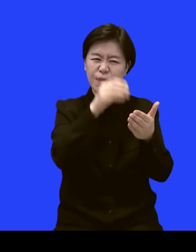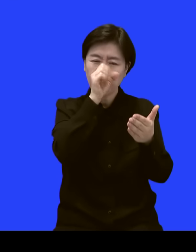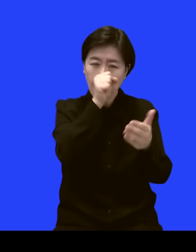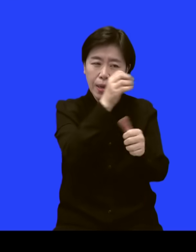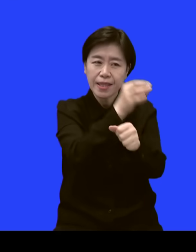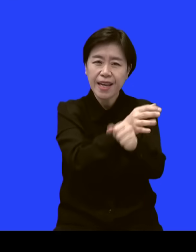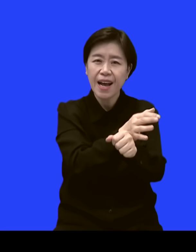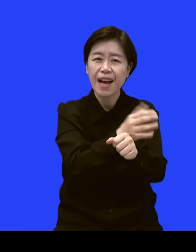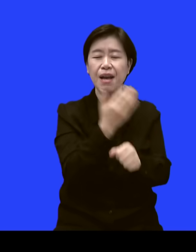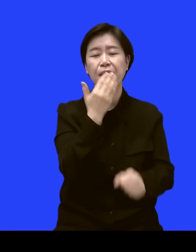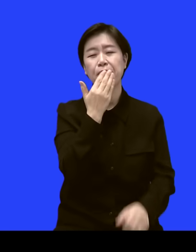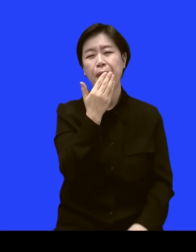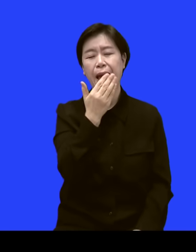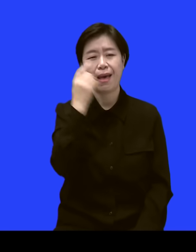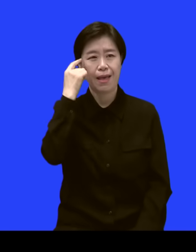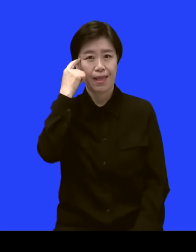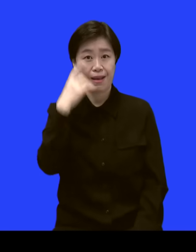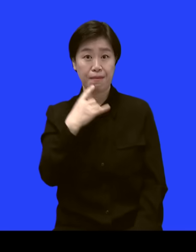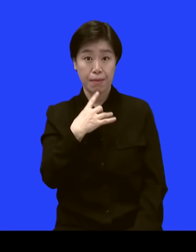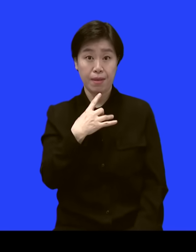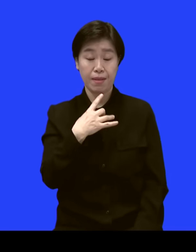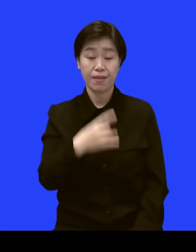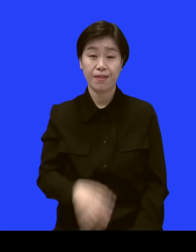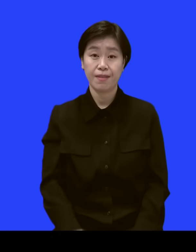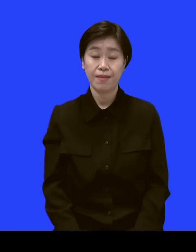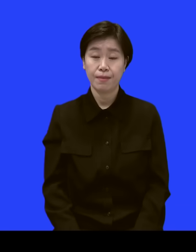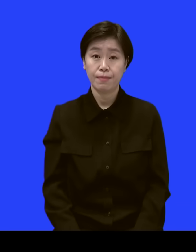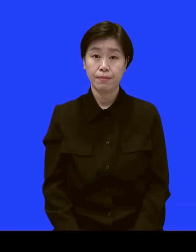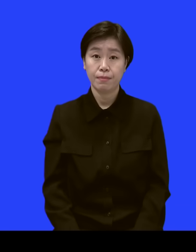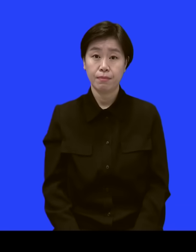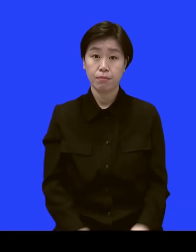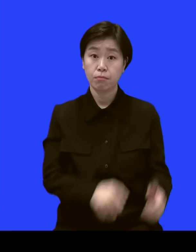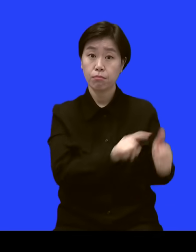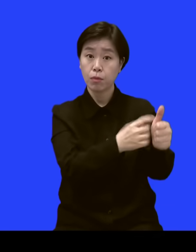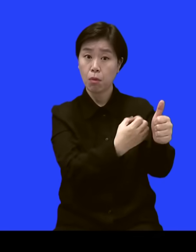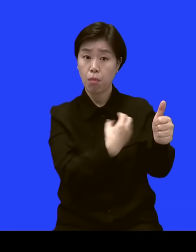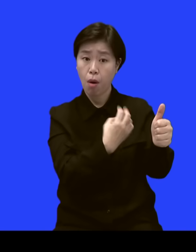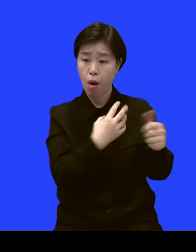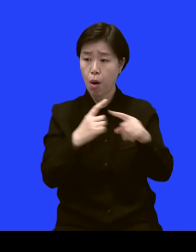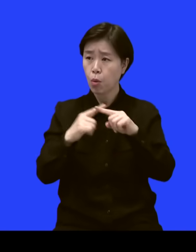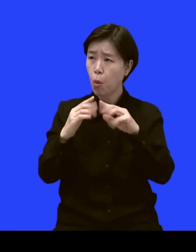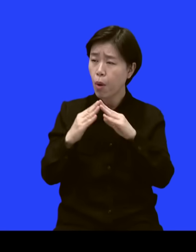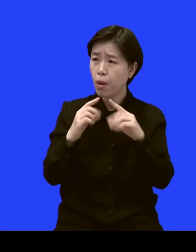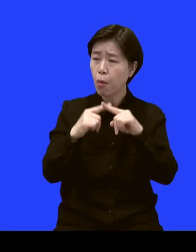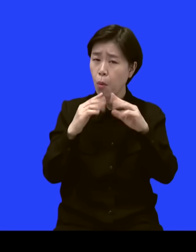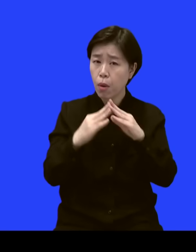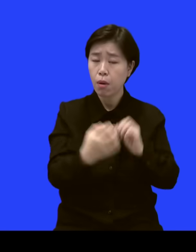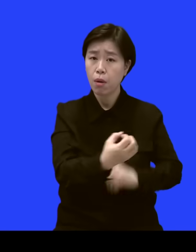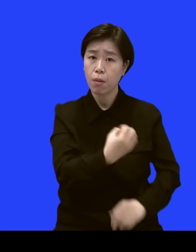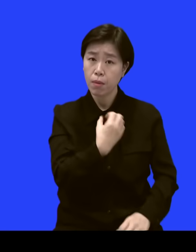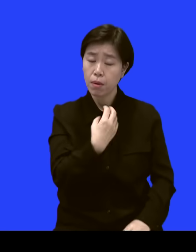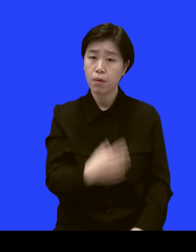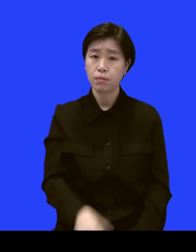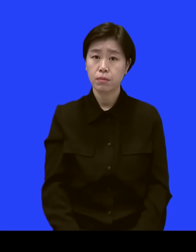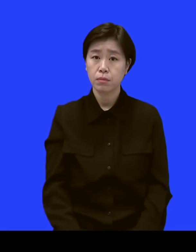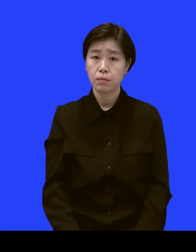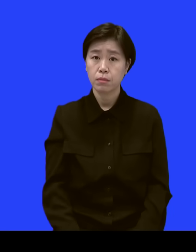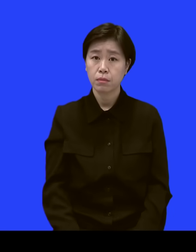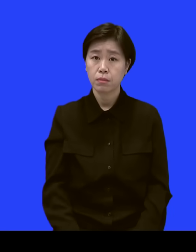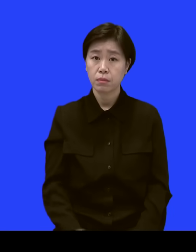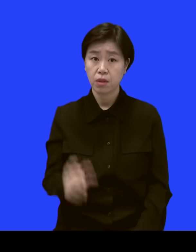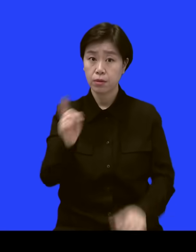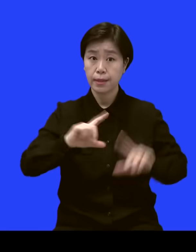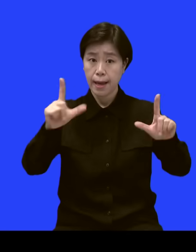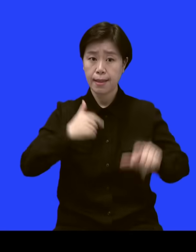좋은 가격에 조각품들 뭐 이런 걸 얻어야 이 생각만 하고 있는데 자꾸 교회 어쩌고저쩌고 얘기를 하셔가지고 제가 딱